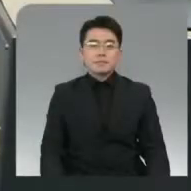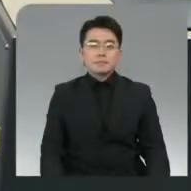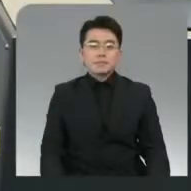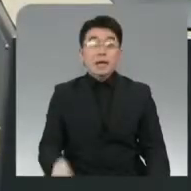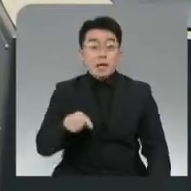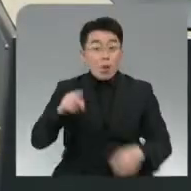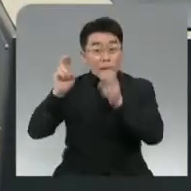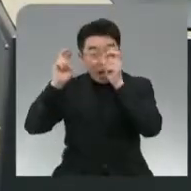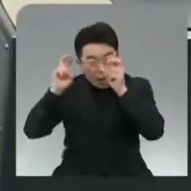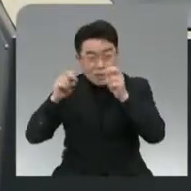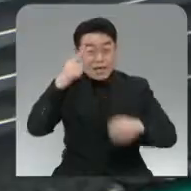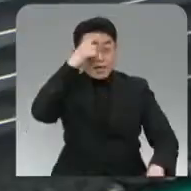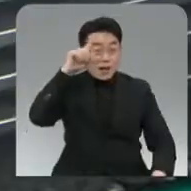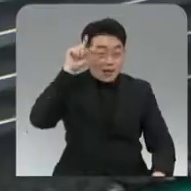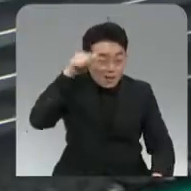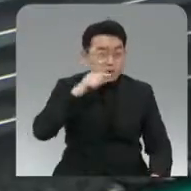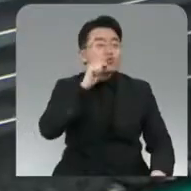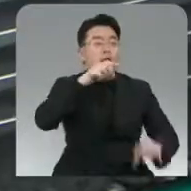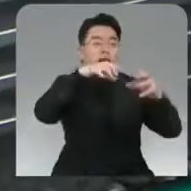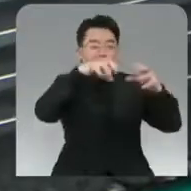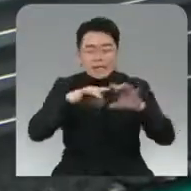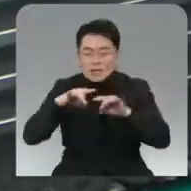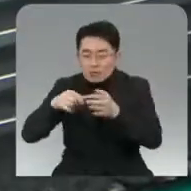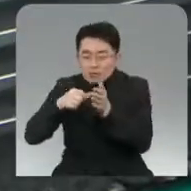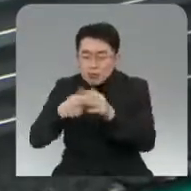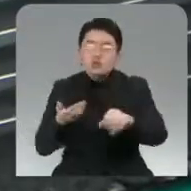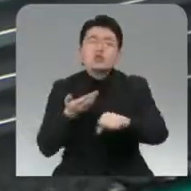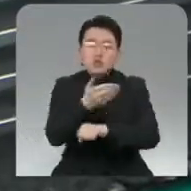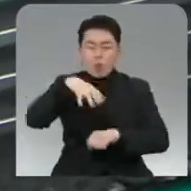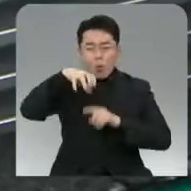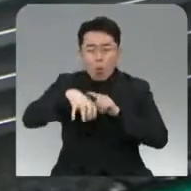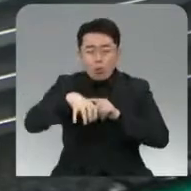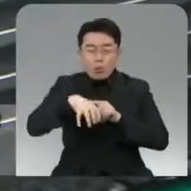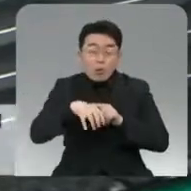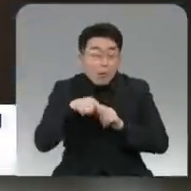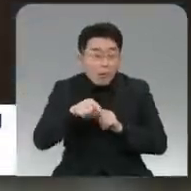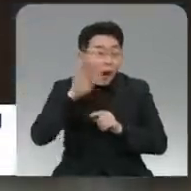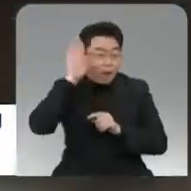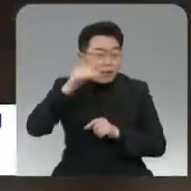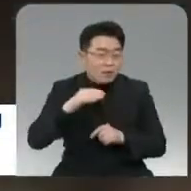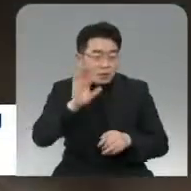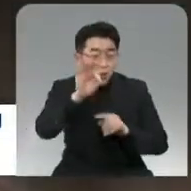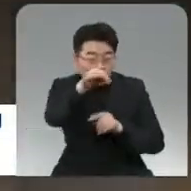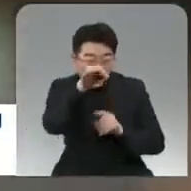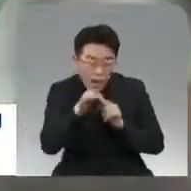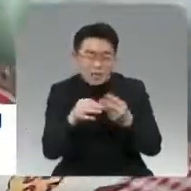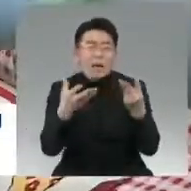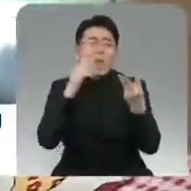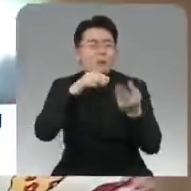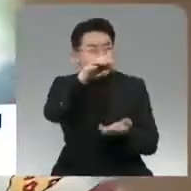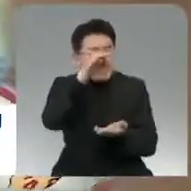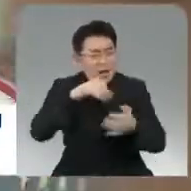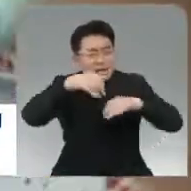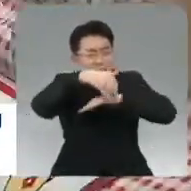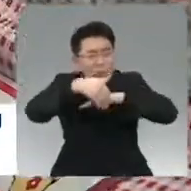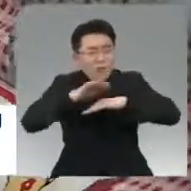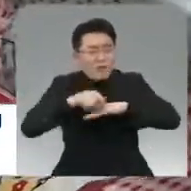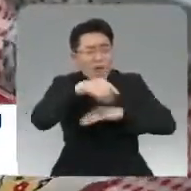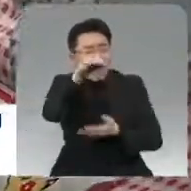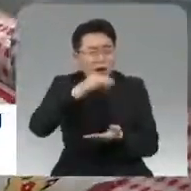трудности и южнокорейских компаний экспортирующие их продукции в россию и украину растут данное мнение было озвучено